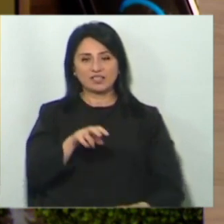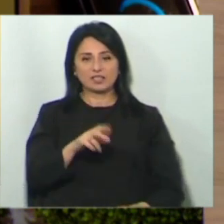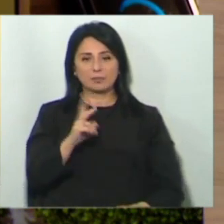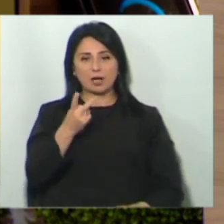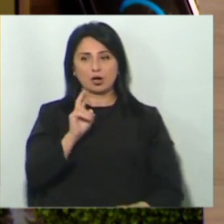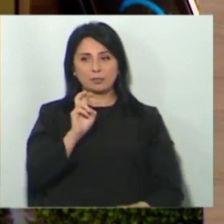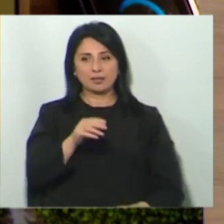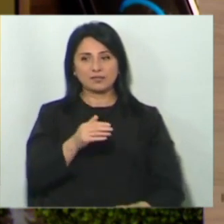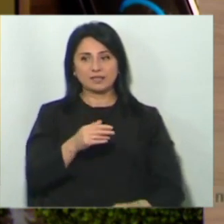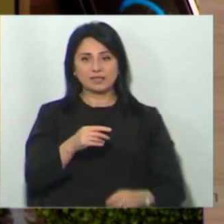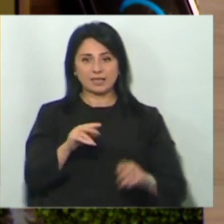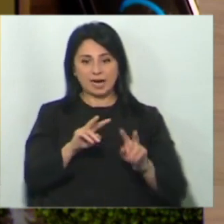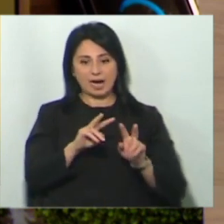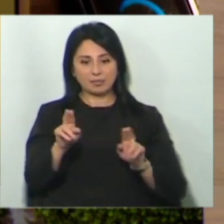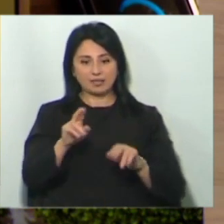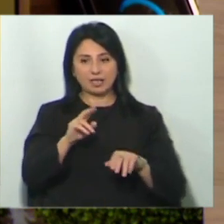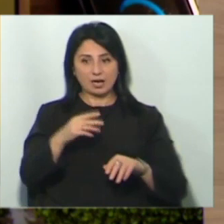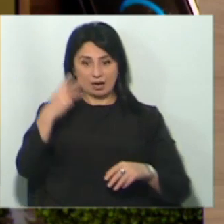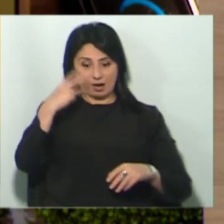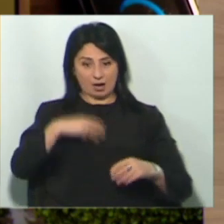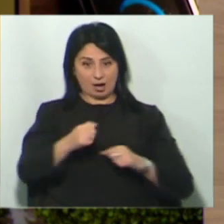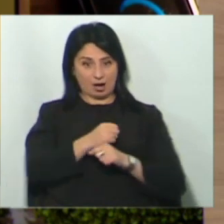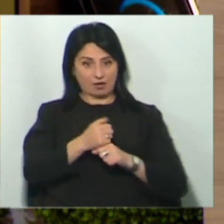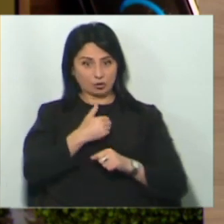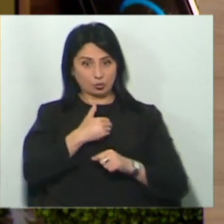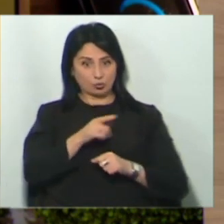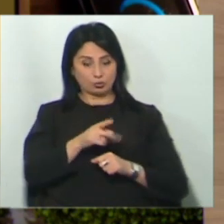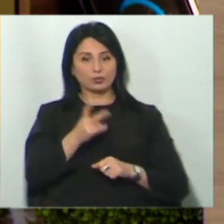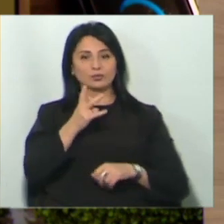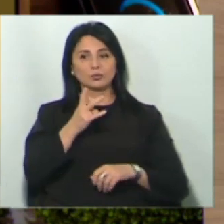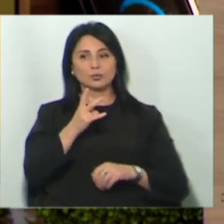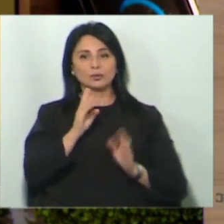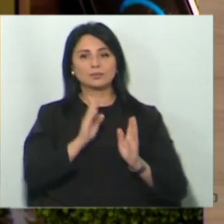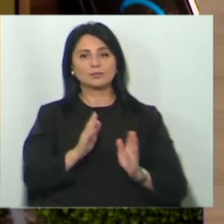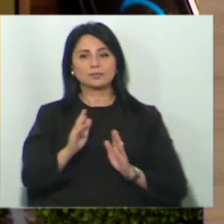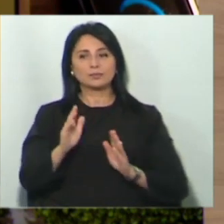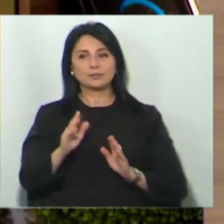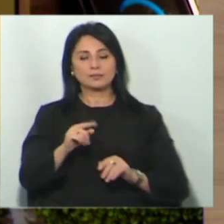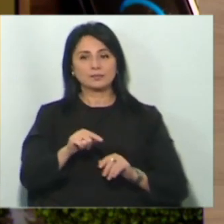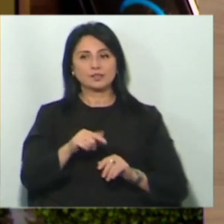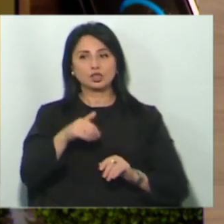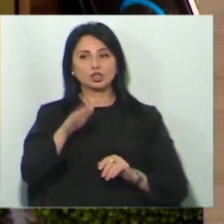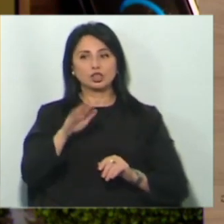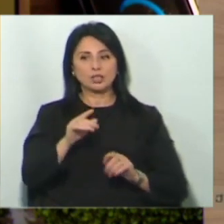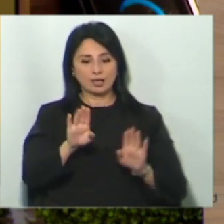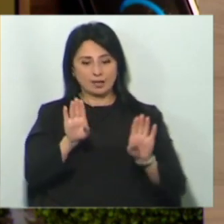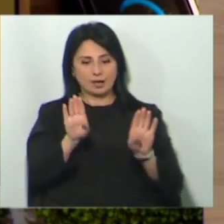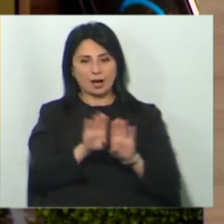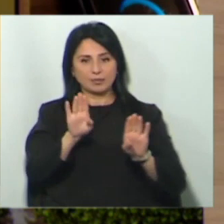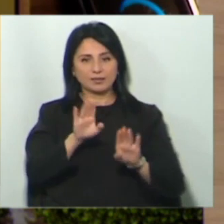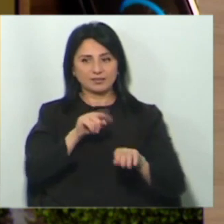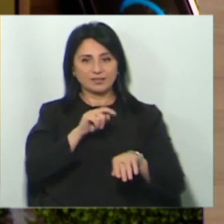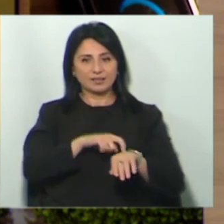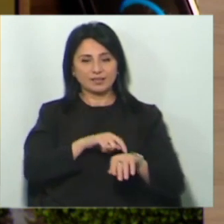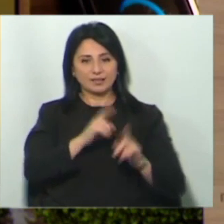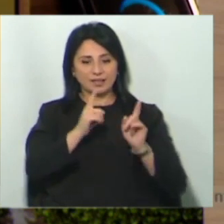ვიზიტი, რომ თანაბრად თუ მაინდამაინც გვინდა რუჯი და რაღაცა თვითონ მიზანი არის რუჯის მიღება, ჯობია თანაბრად მივიღოთ,